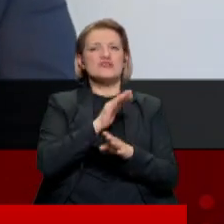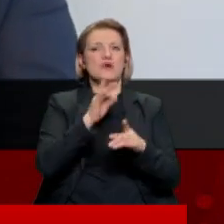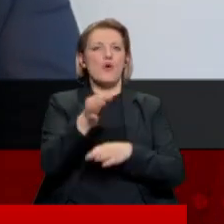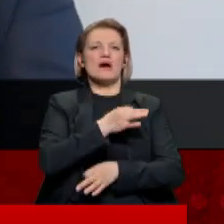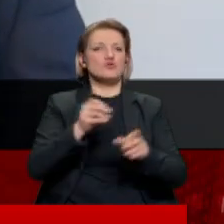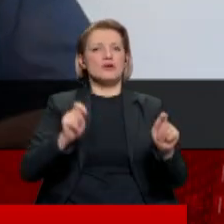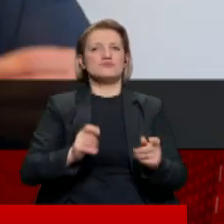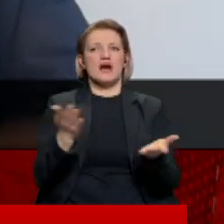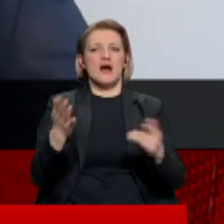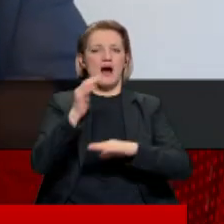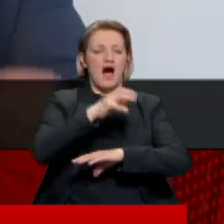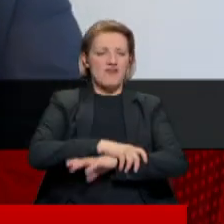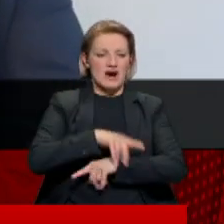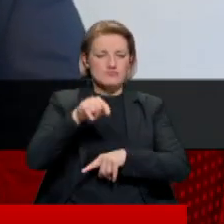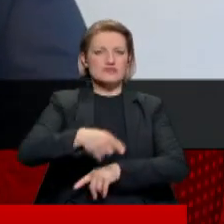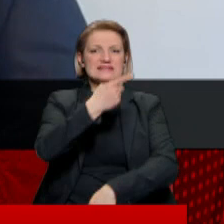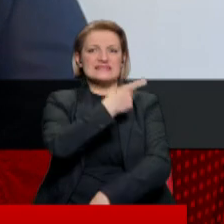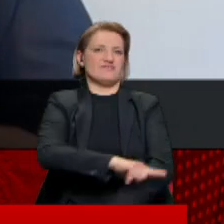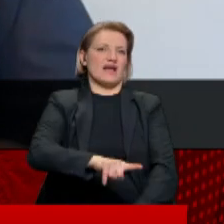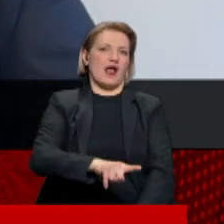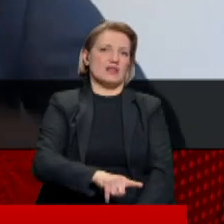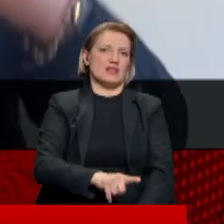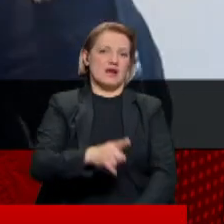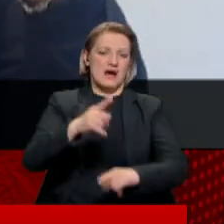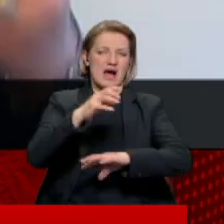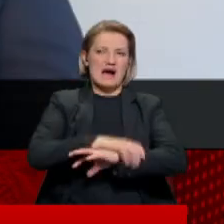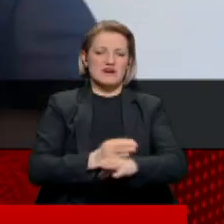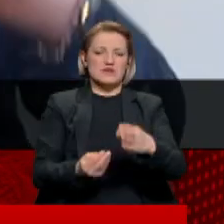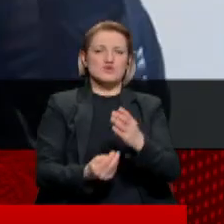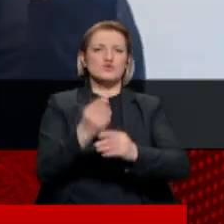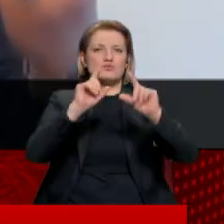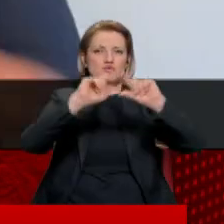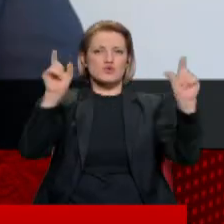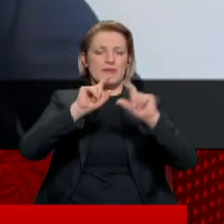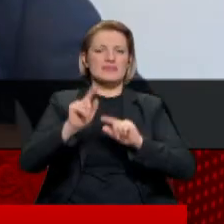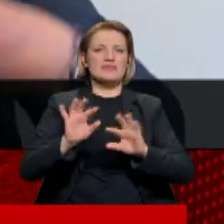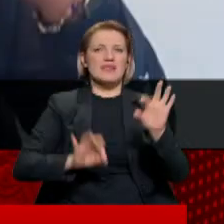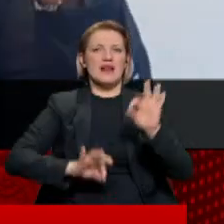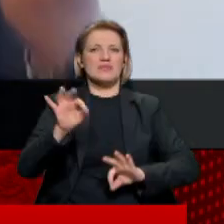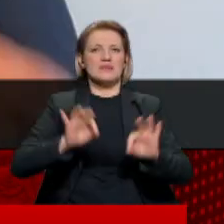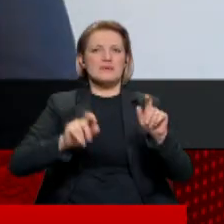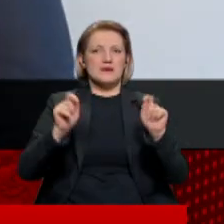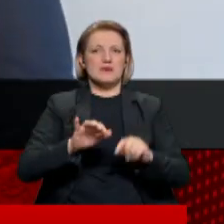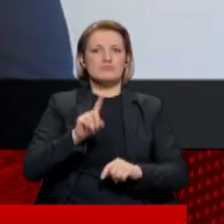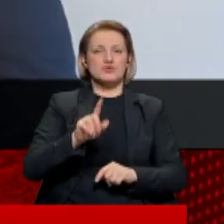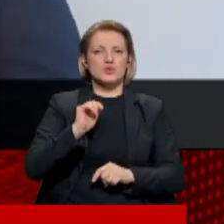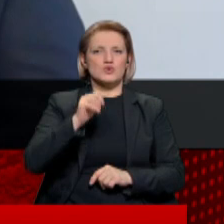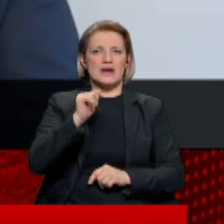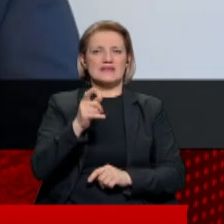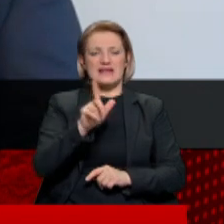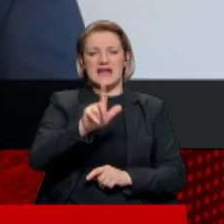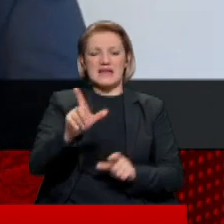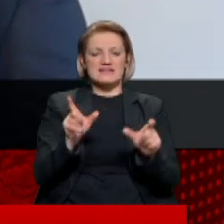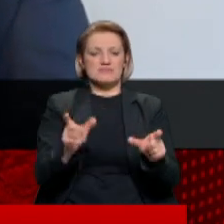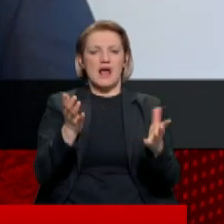yok. AFAD burada sınıfta kaldı. AFAD'ı kuran kurumlar, denetlemeyenler, bugüne kadar gerekli tedbirleri almayanlar